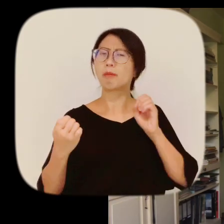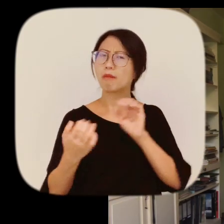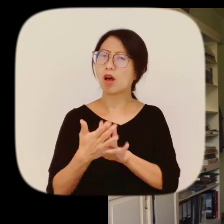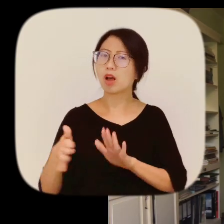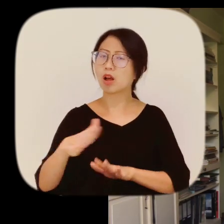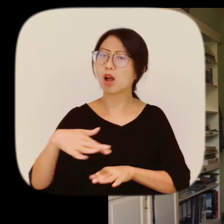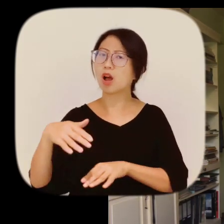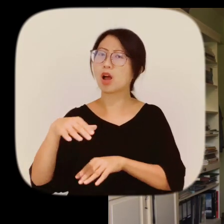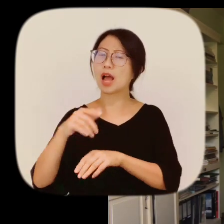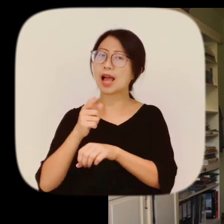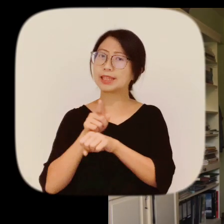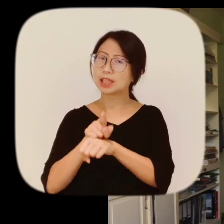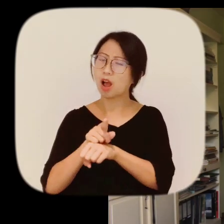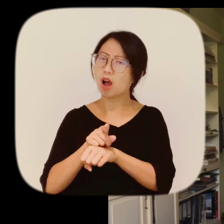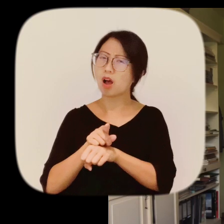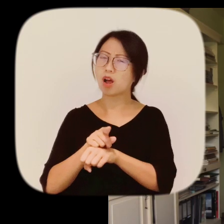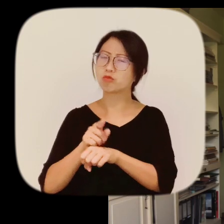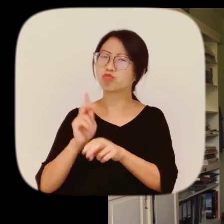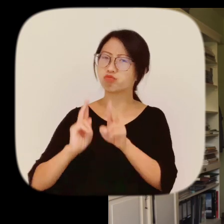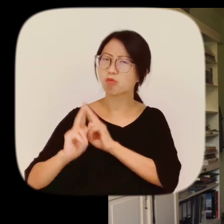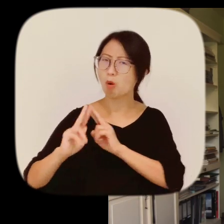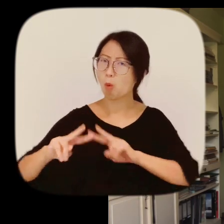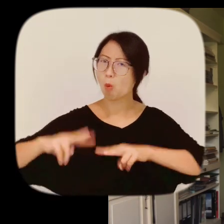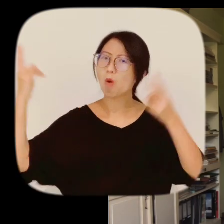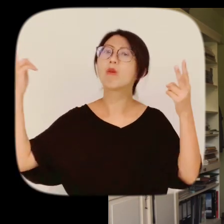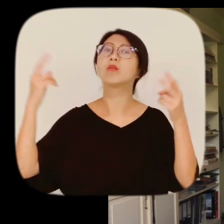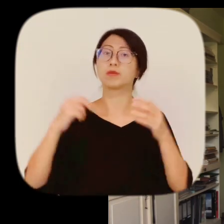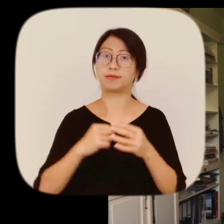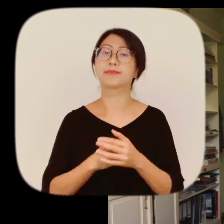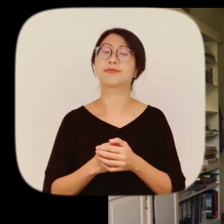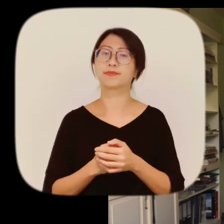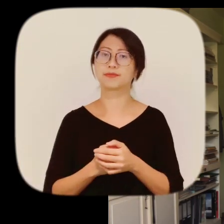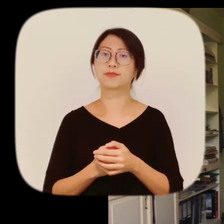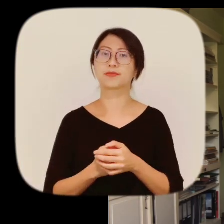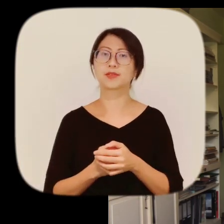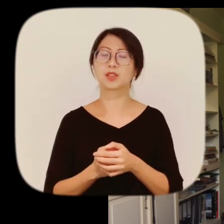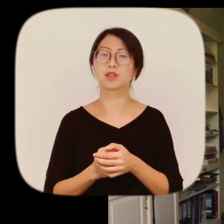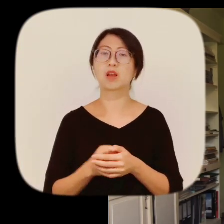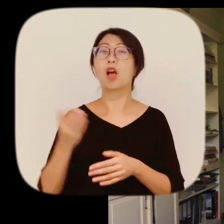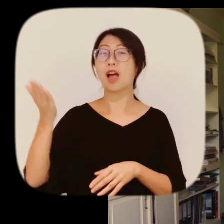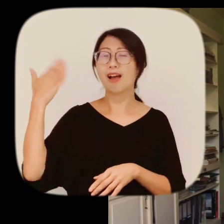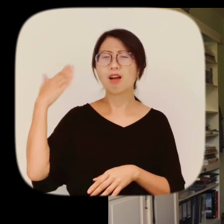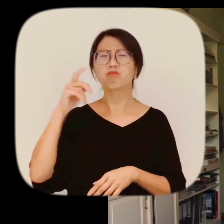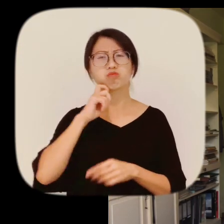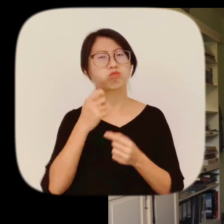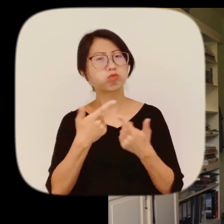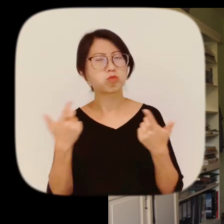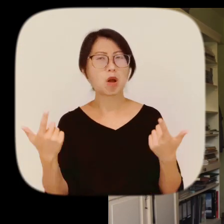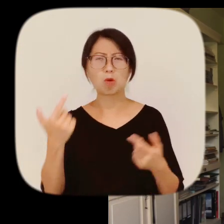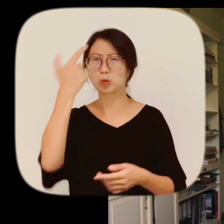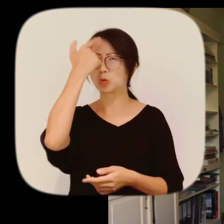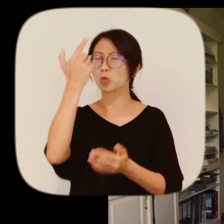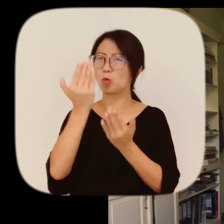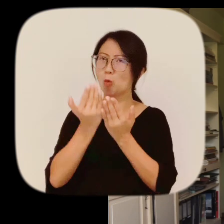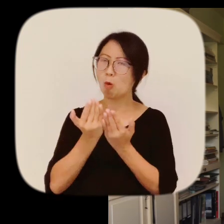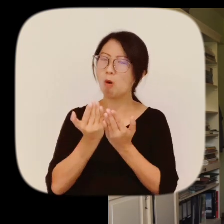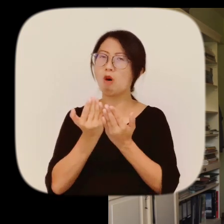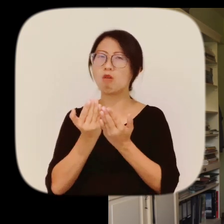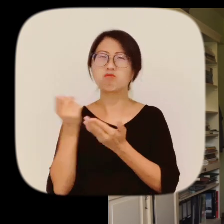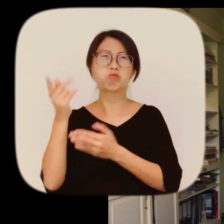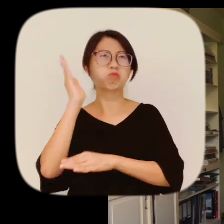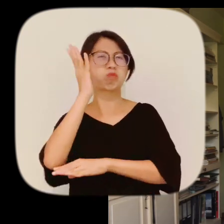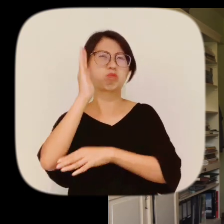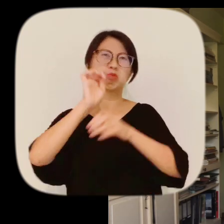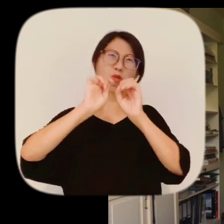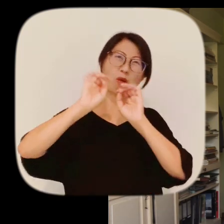来令到整个捷克的历史一个很大的扭转本来在当时有相当多的